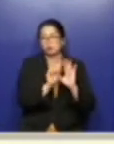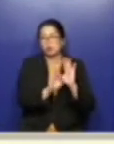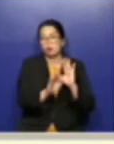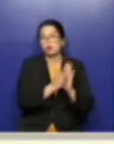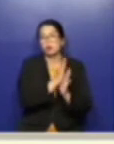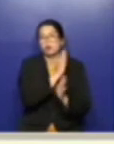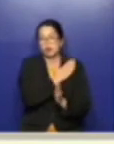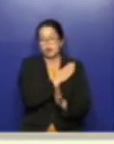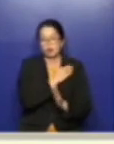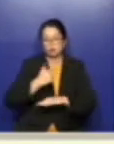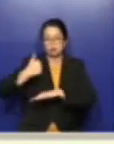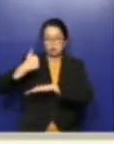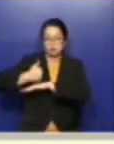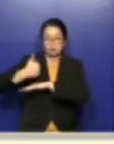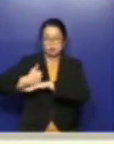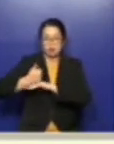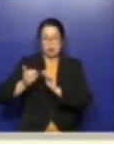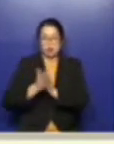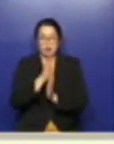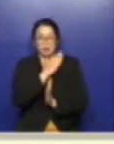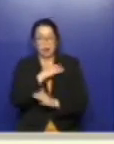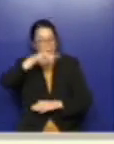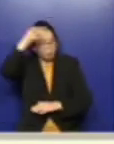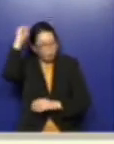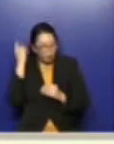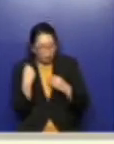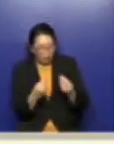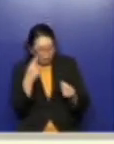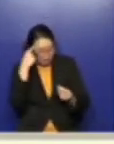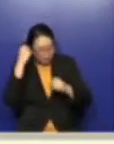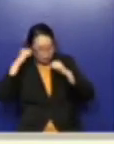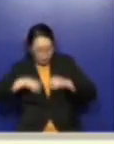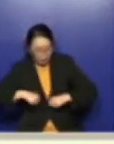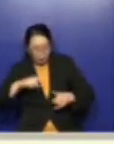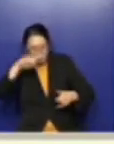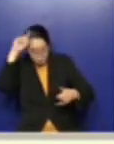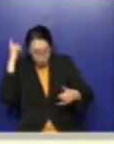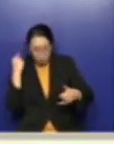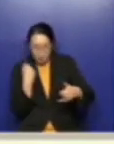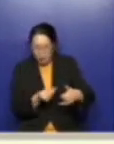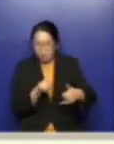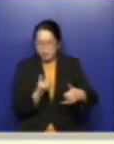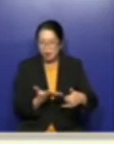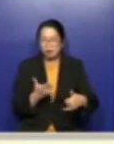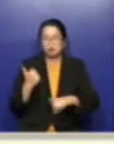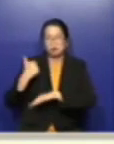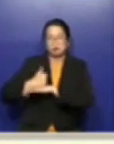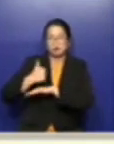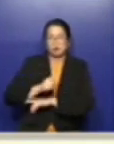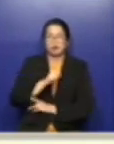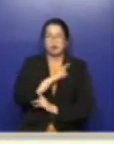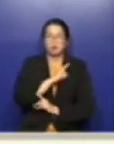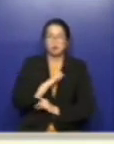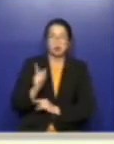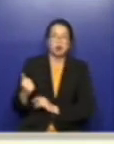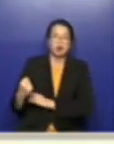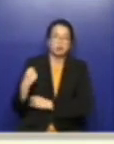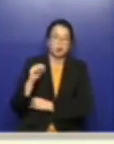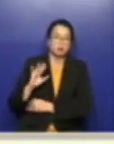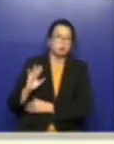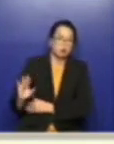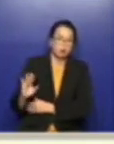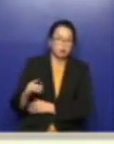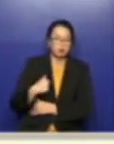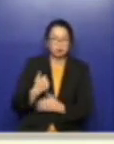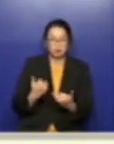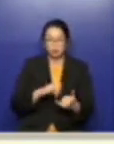ผู้ตัดสินใจนะครับแต่ในนี้มีระเบียบของมหาเถรสมาคมฉบับที่17นะครับว่าด้วยการแต่งตั้งถอด